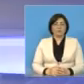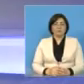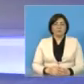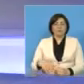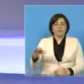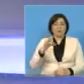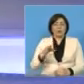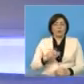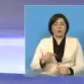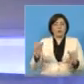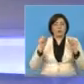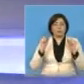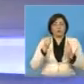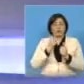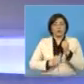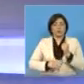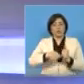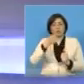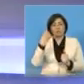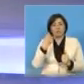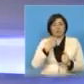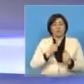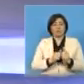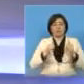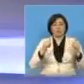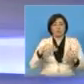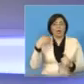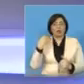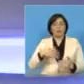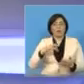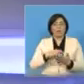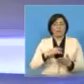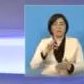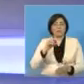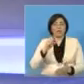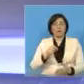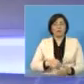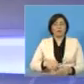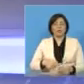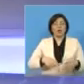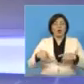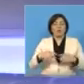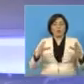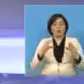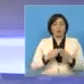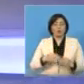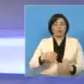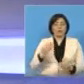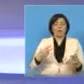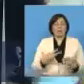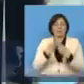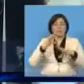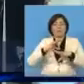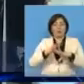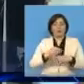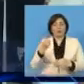Өңірде бұқаралық спорт жылы өткен сайын дамып келеді. Бұл жолы Ақтөбедегі Рахмет футбол клубы Елордада өткен елішілік додада чемпион